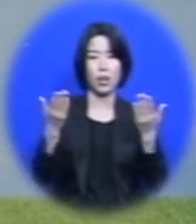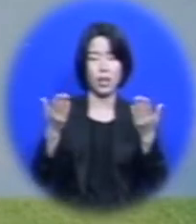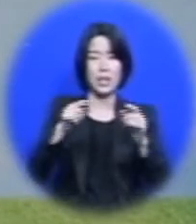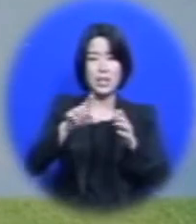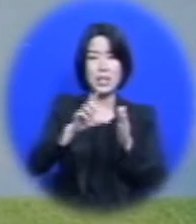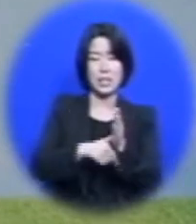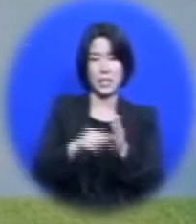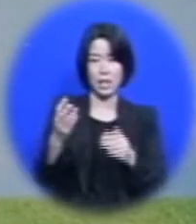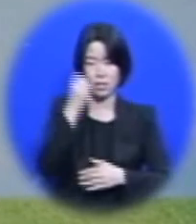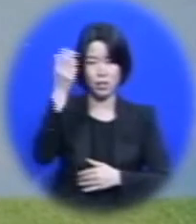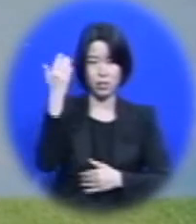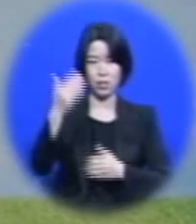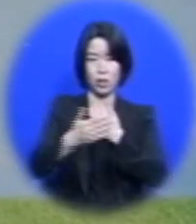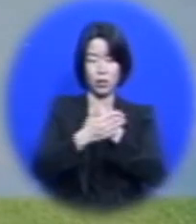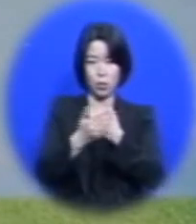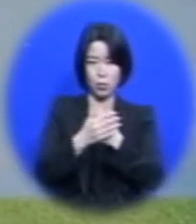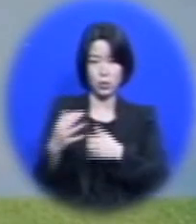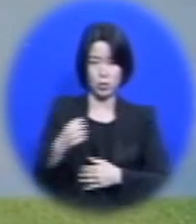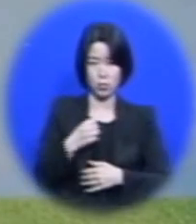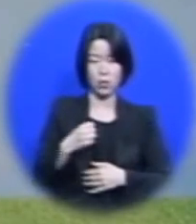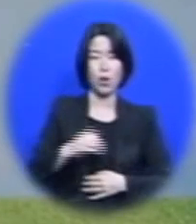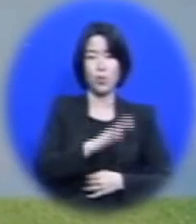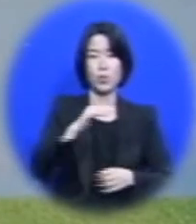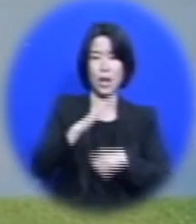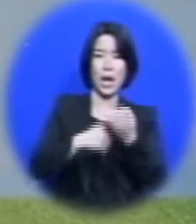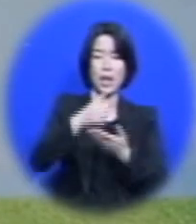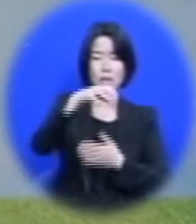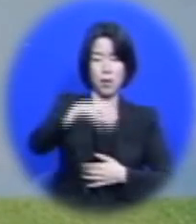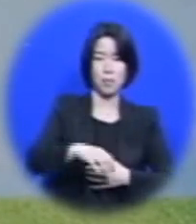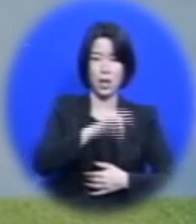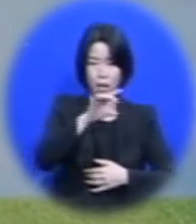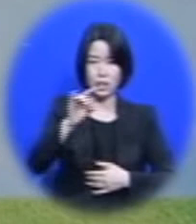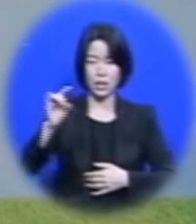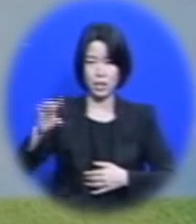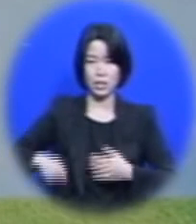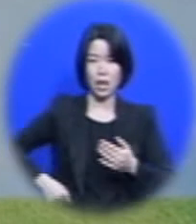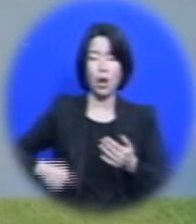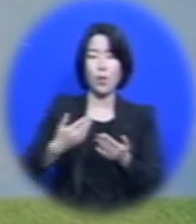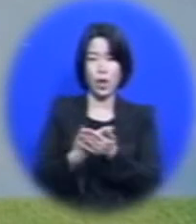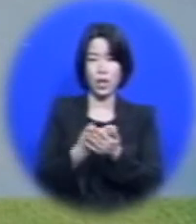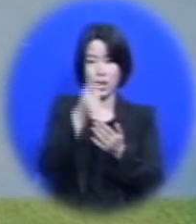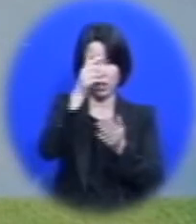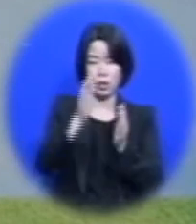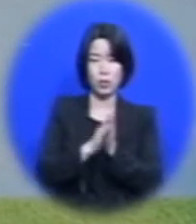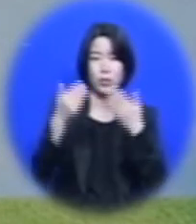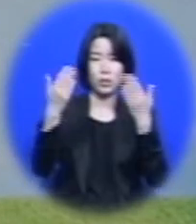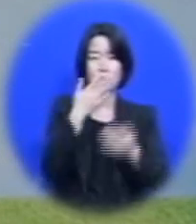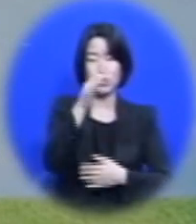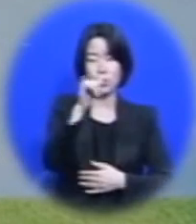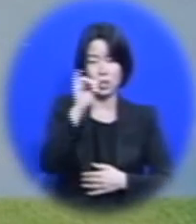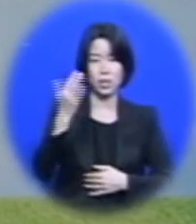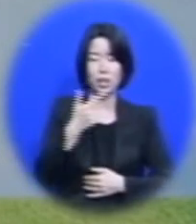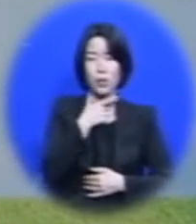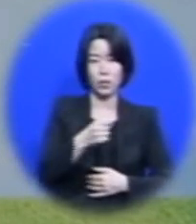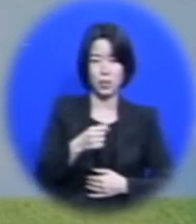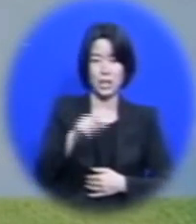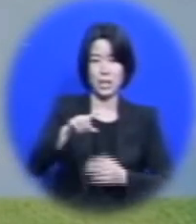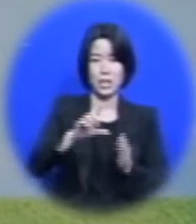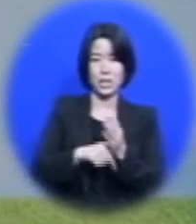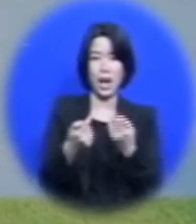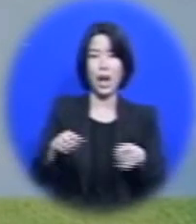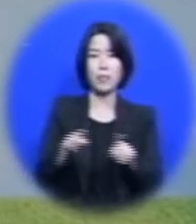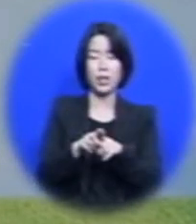도우심으로 우리가 하나님 앞에 우리 각자가 다 회개의 고백을 드릴 수 있게 되기를 원합니다. 우리 이 시간 같이